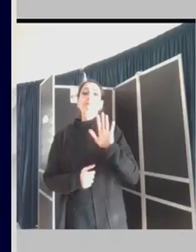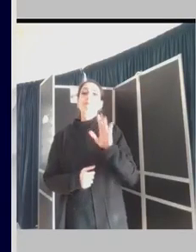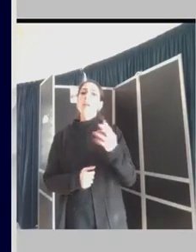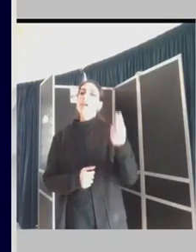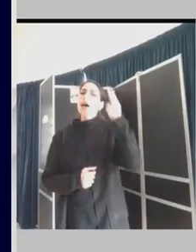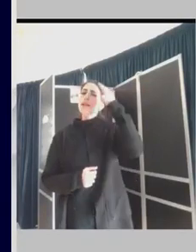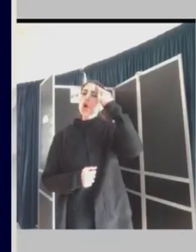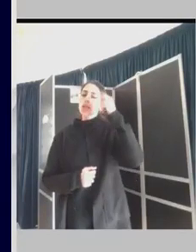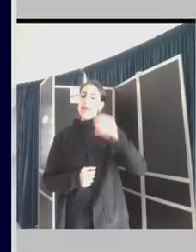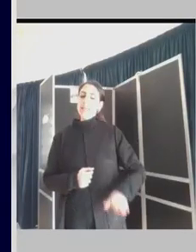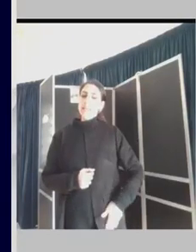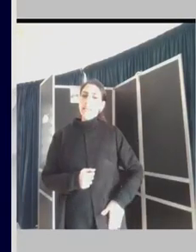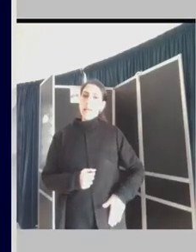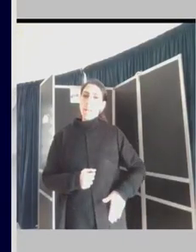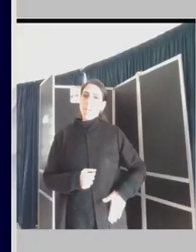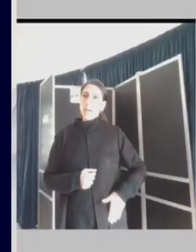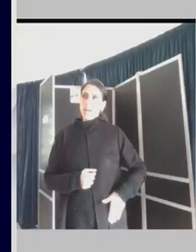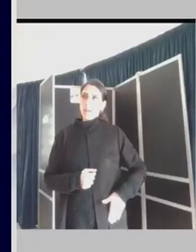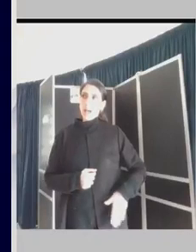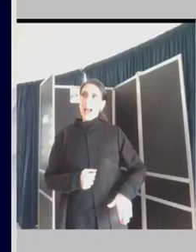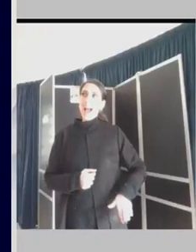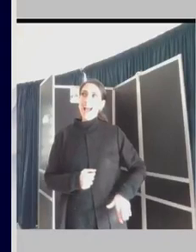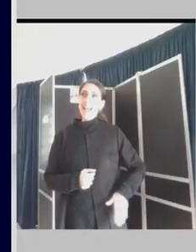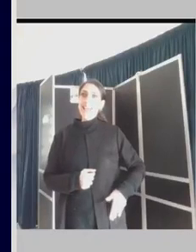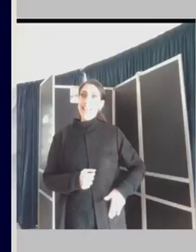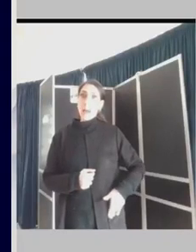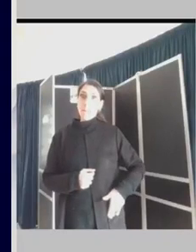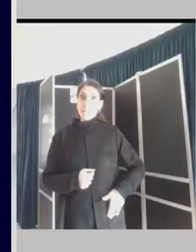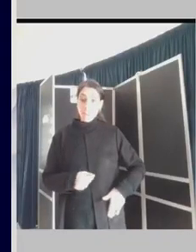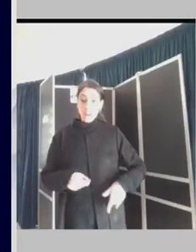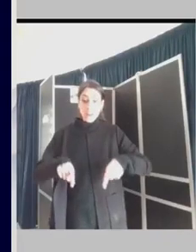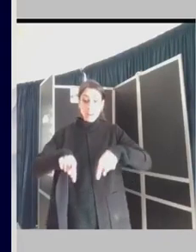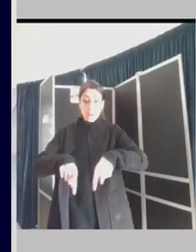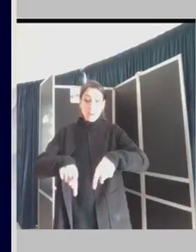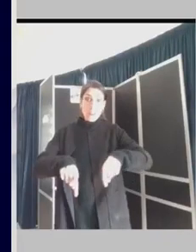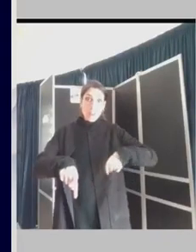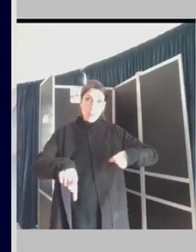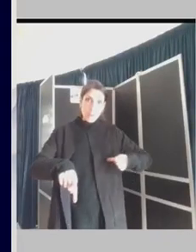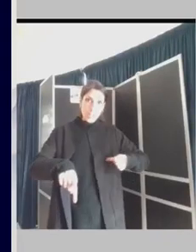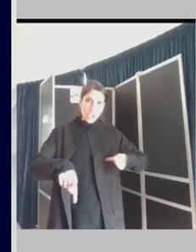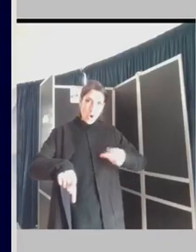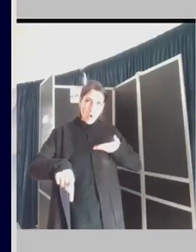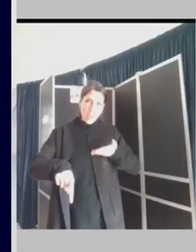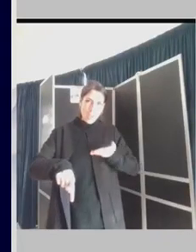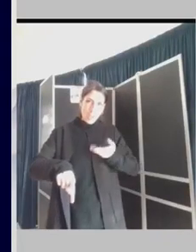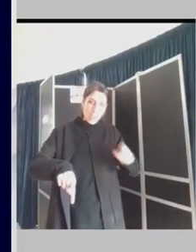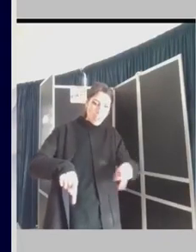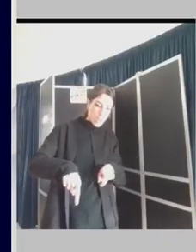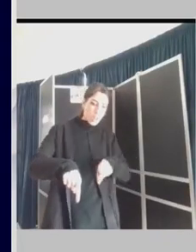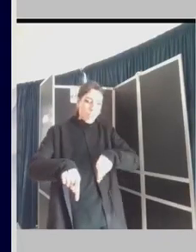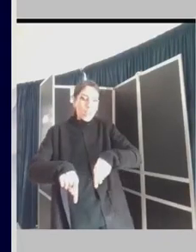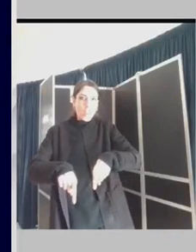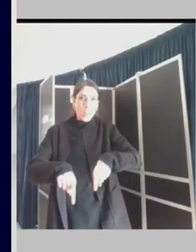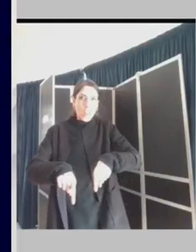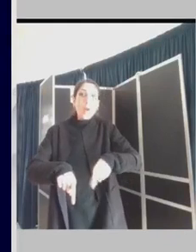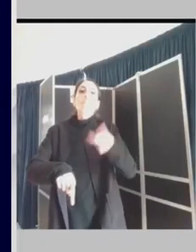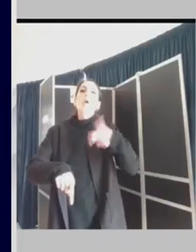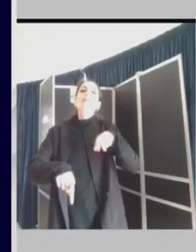la gamba va messo. La gamba viene messa dietro perché se lui si accascia io lo accompagno giù. Esatto. Proprio